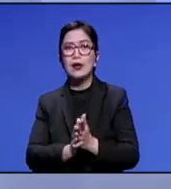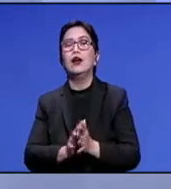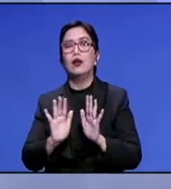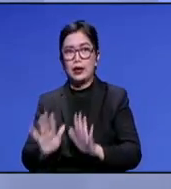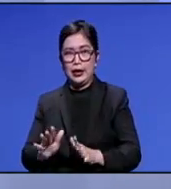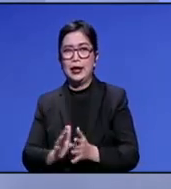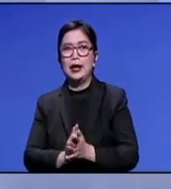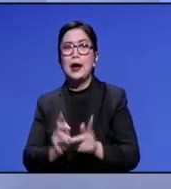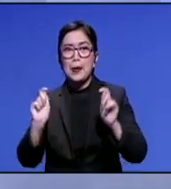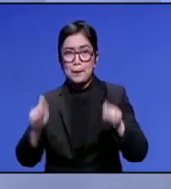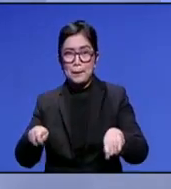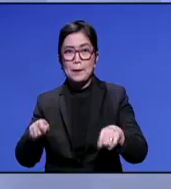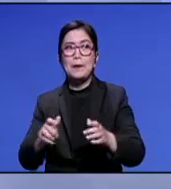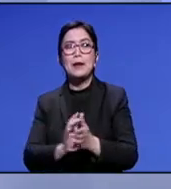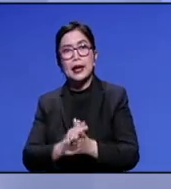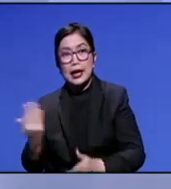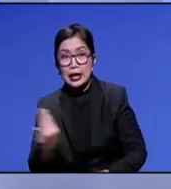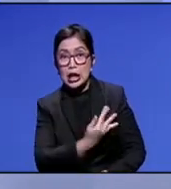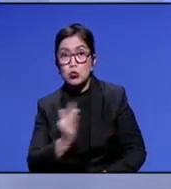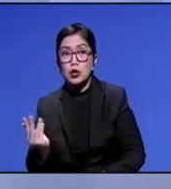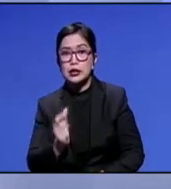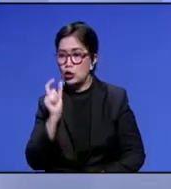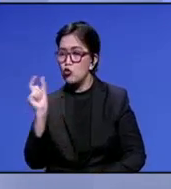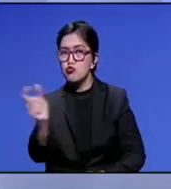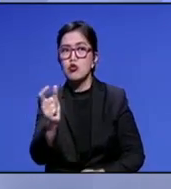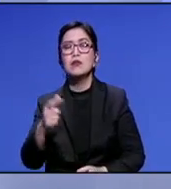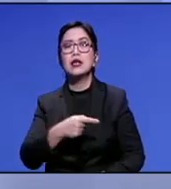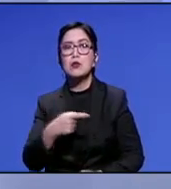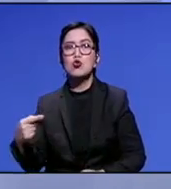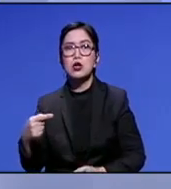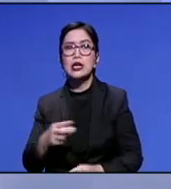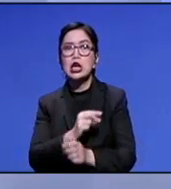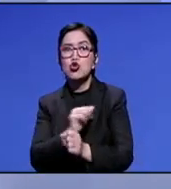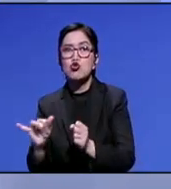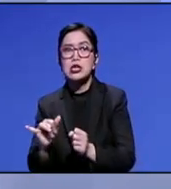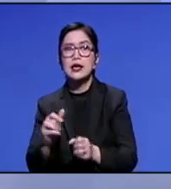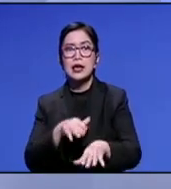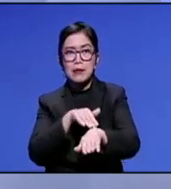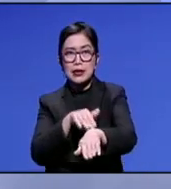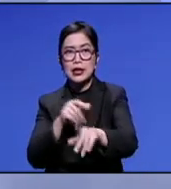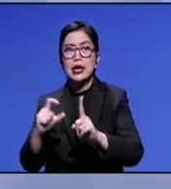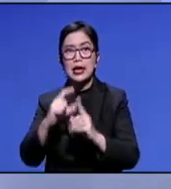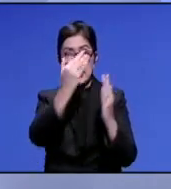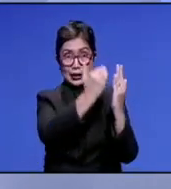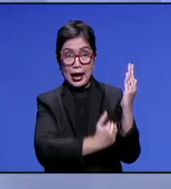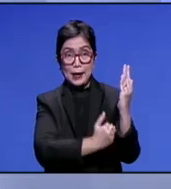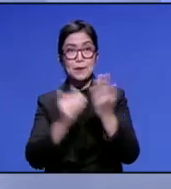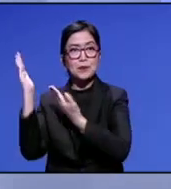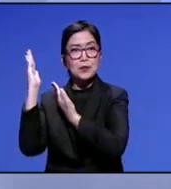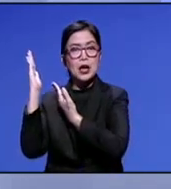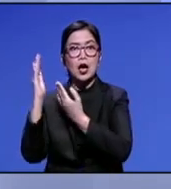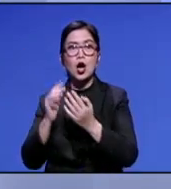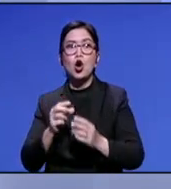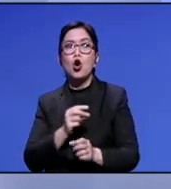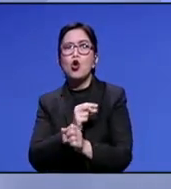Trans transportasi massal Harusnya bisa menekan kerugian akibat kemacetan yang berdasarkan data Bapenas mencapai 5